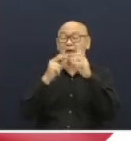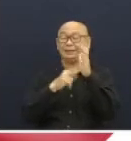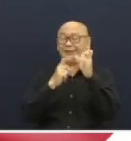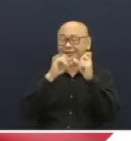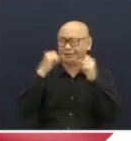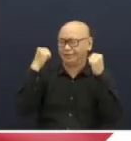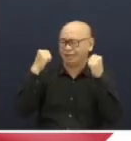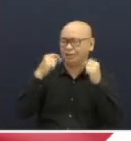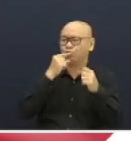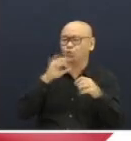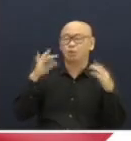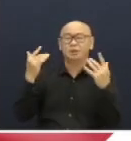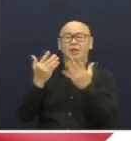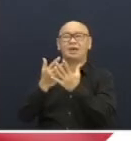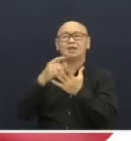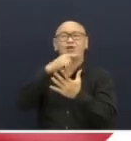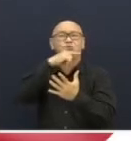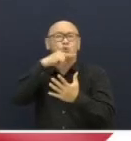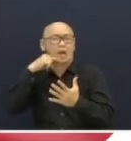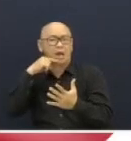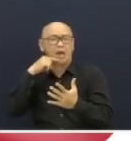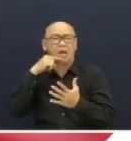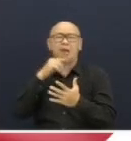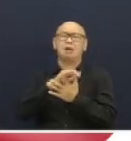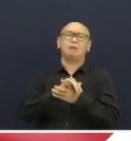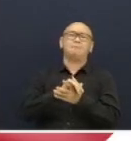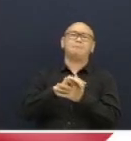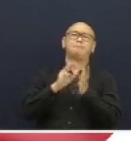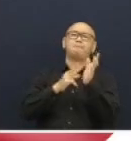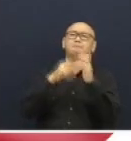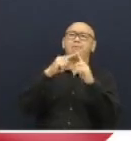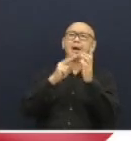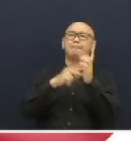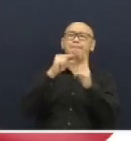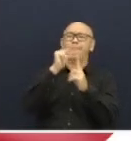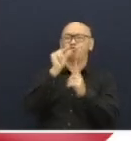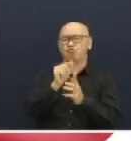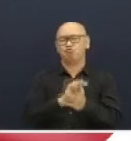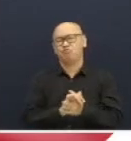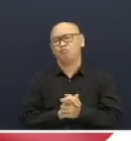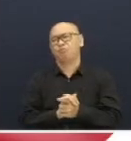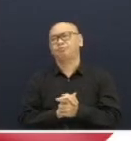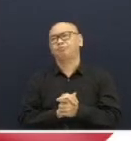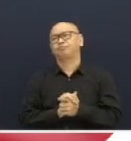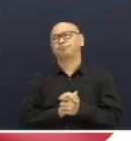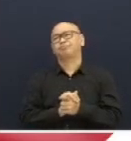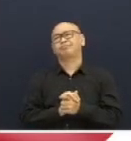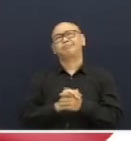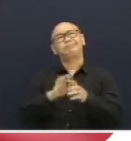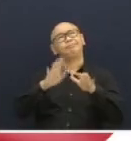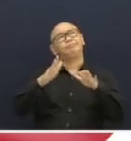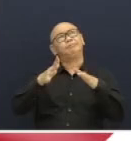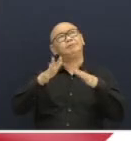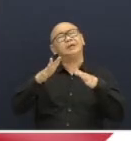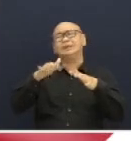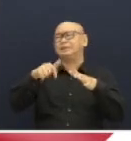tidak mampu. Itu yang harus kita lakukan. Mungkin Mas Lutfi ada yang menambahi? Memang ini adalah